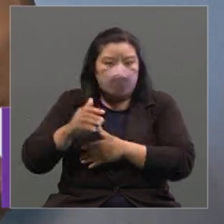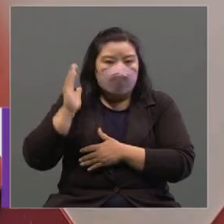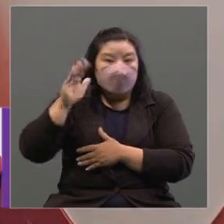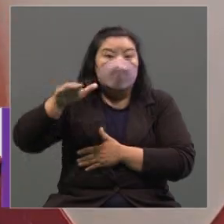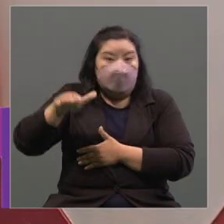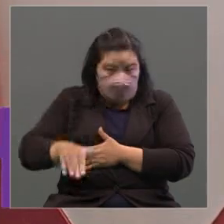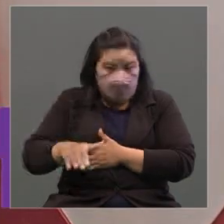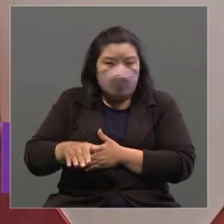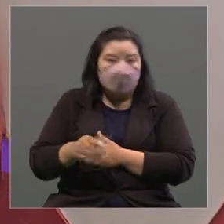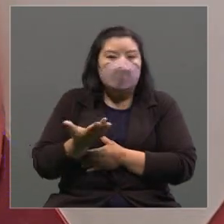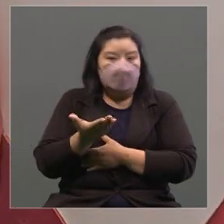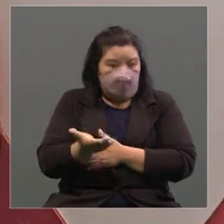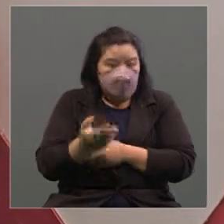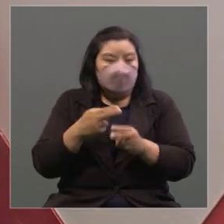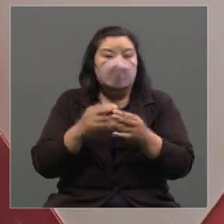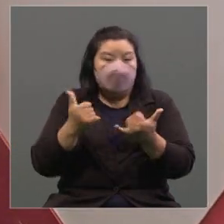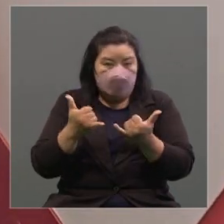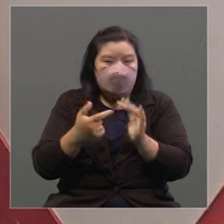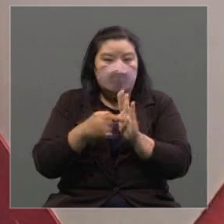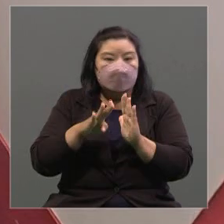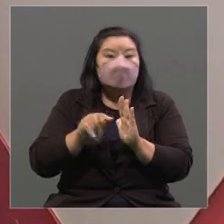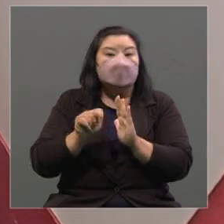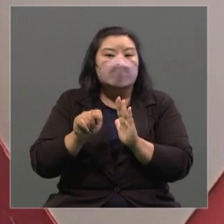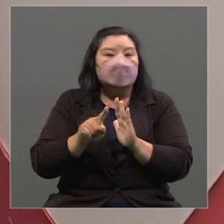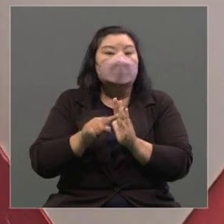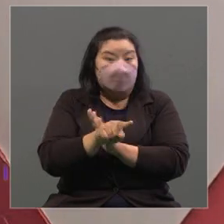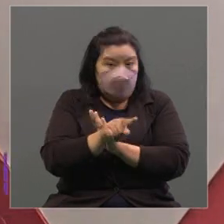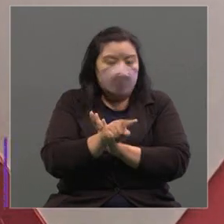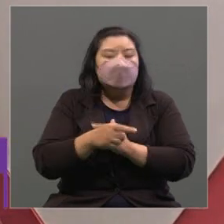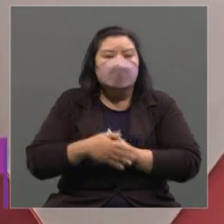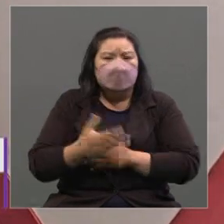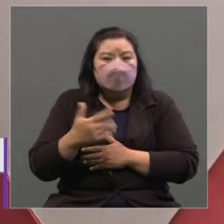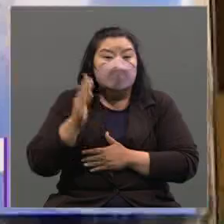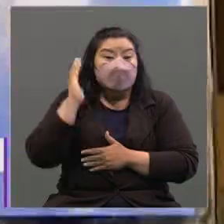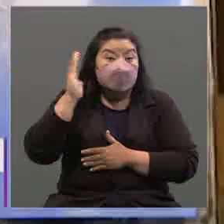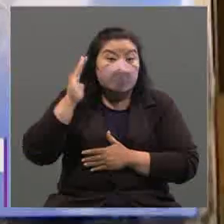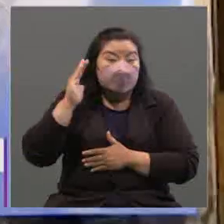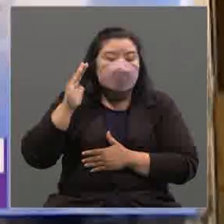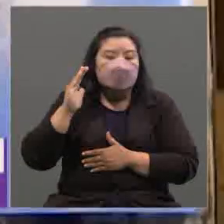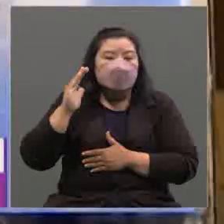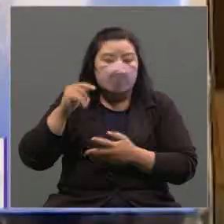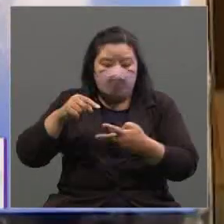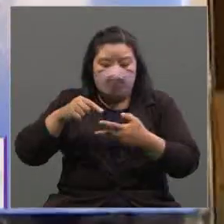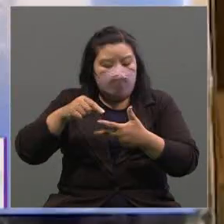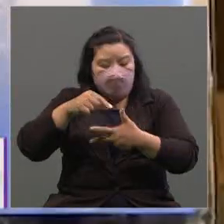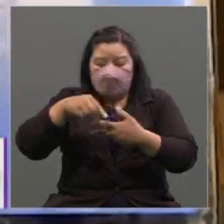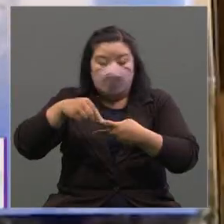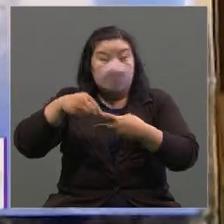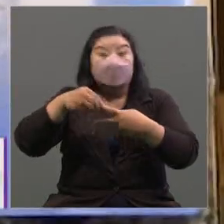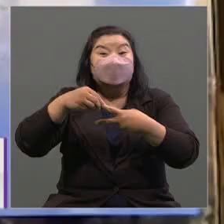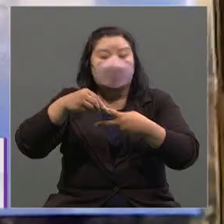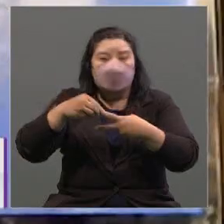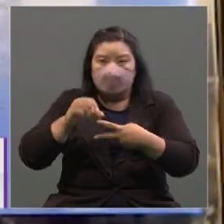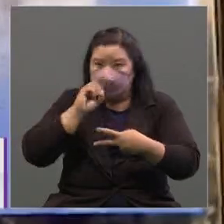ชายคนเล็กหรือว่านายสรุดาหรือว่าเบนซ์เนี่ยนะคะทางพันตำรวจเอกปิยพงษ์บอกว่าลูกชายคนโตของนางแดงเนี่ยร้องเรียนไปผ่